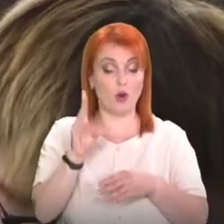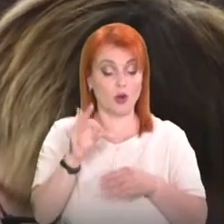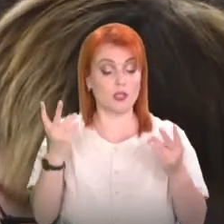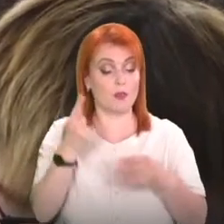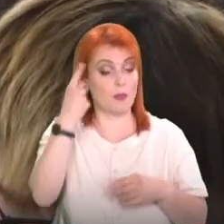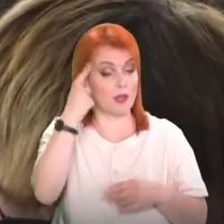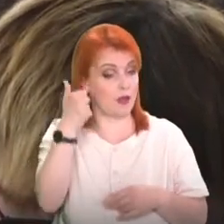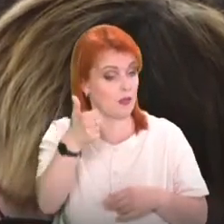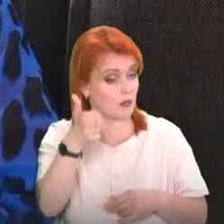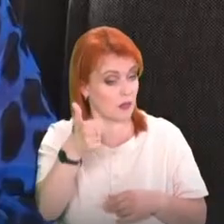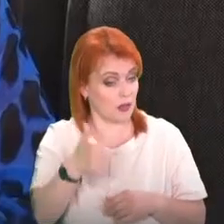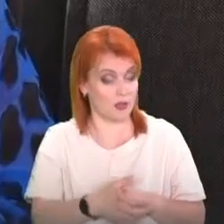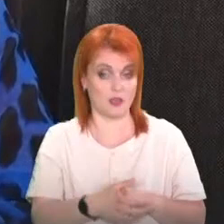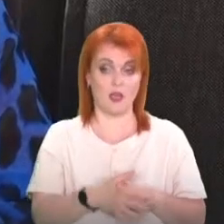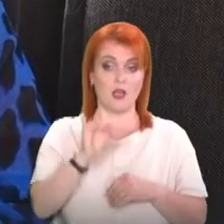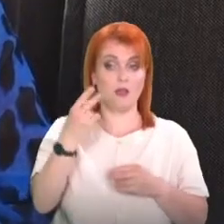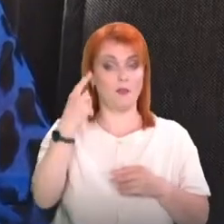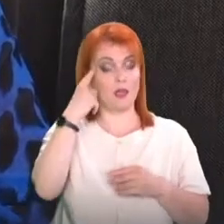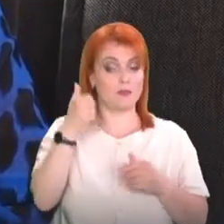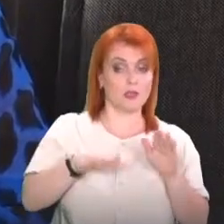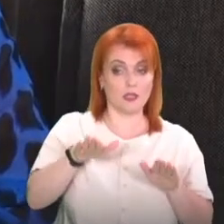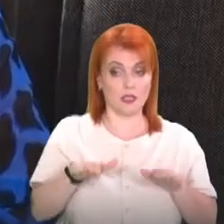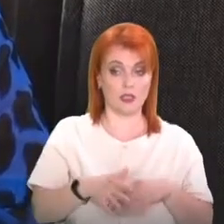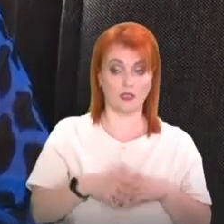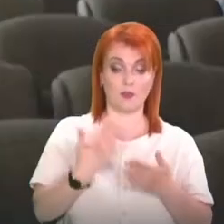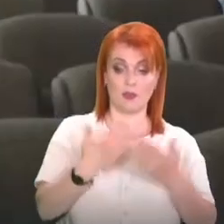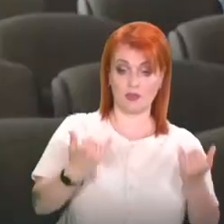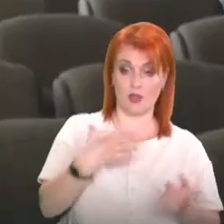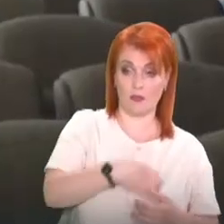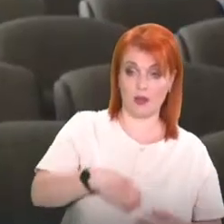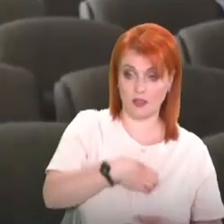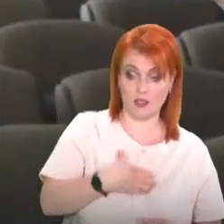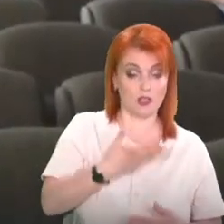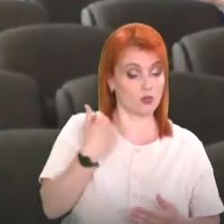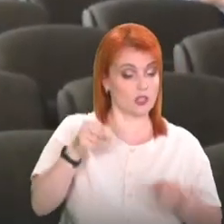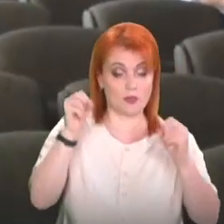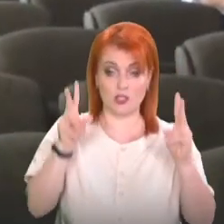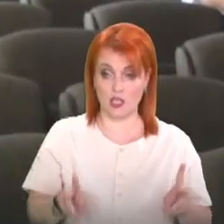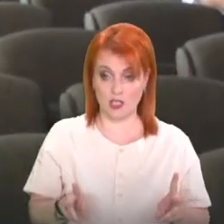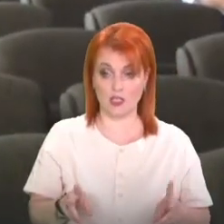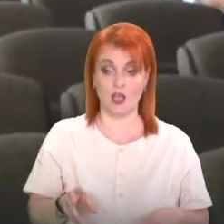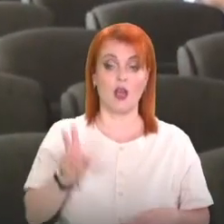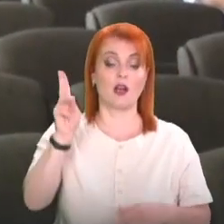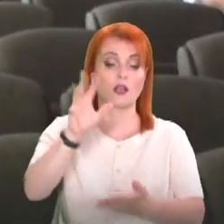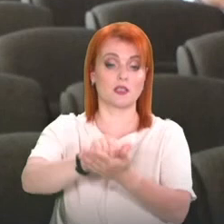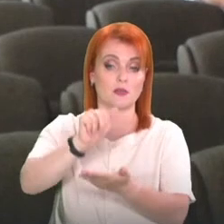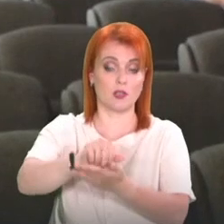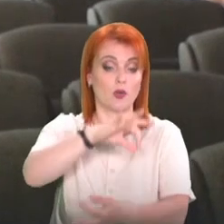trebuie chipzuită și trebuie cântărită. De exemplu, astăzi în primărie nu este un specialist pentru să se ocupe